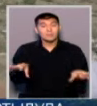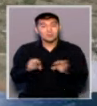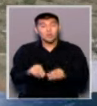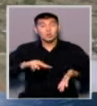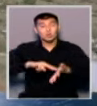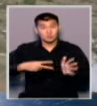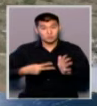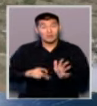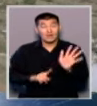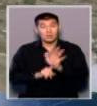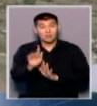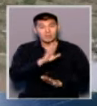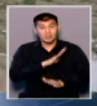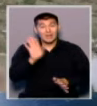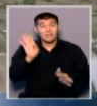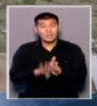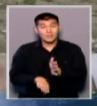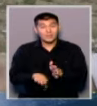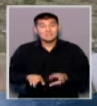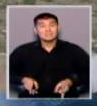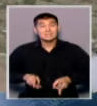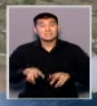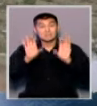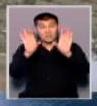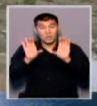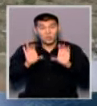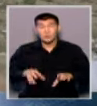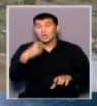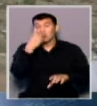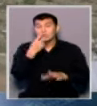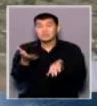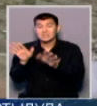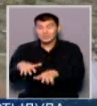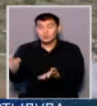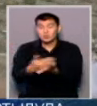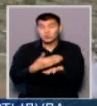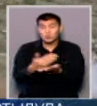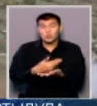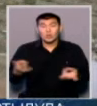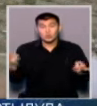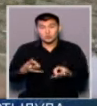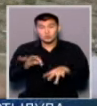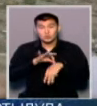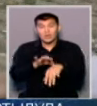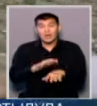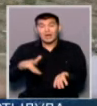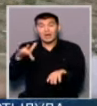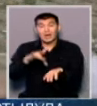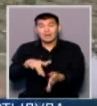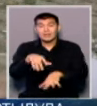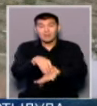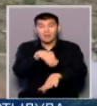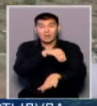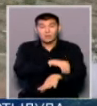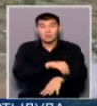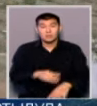жоспар бекіттік. Осы заңсыз орналасқан қоқыстардың орындарын тазалау. Қазір таңда сіздер көріп тұрғандай, қаланың әкімдігін